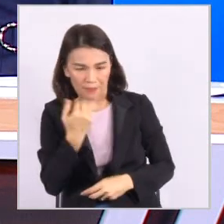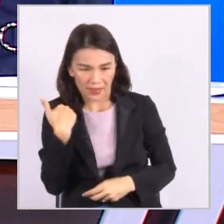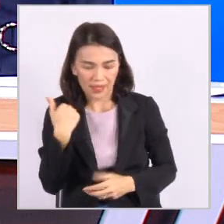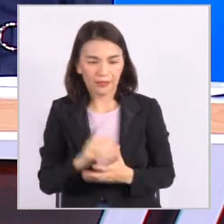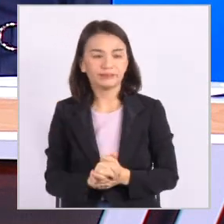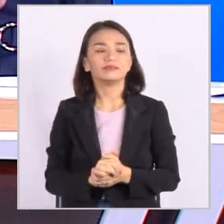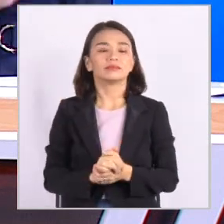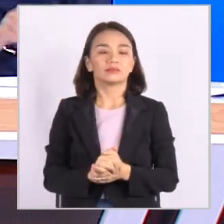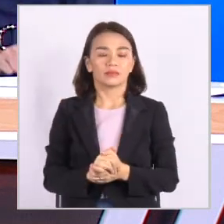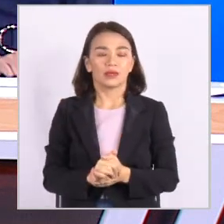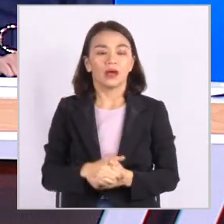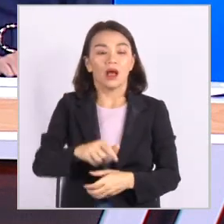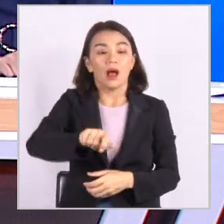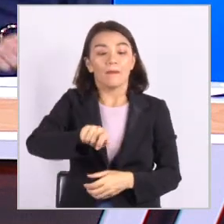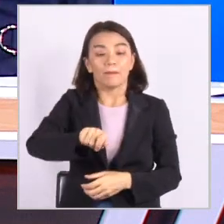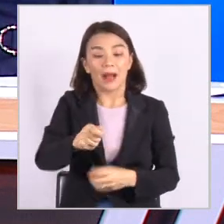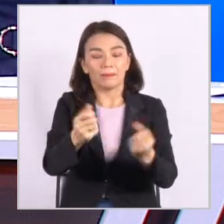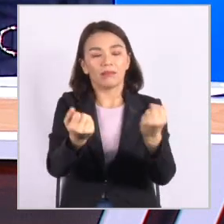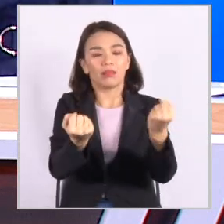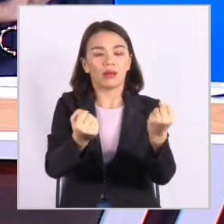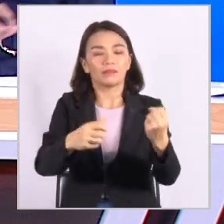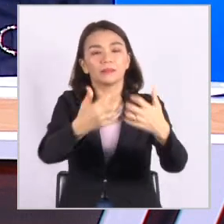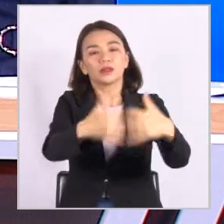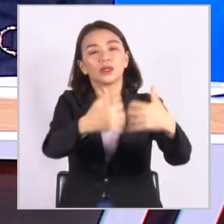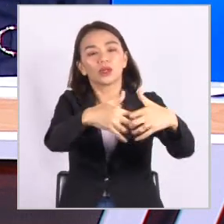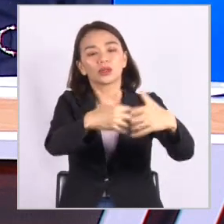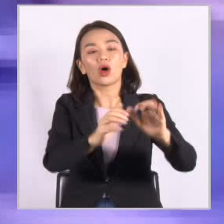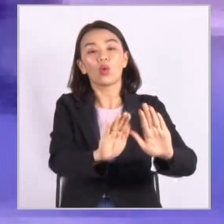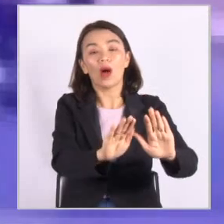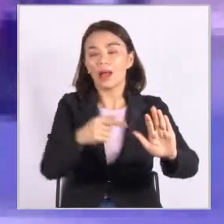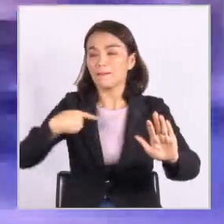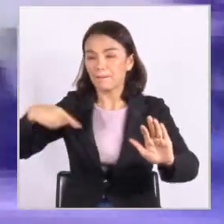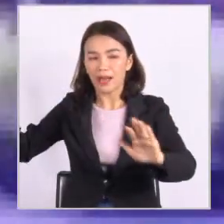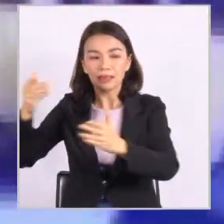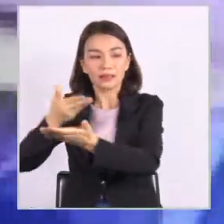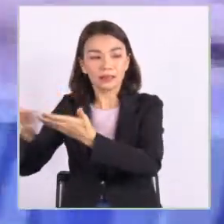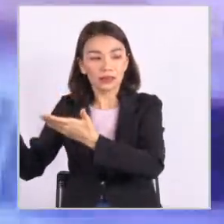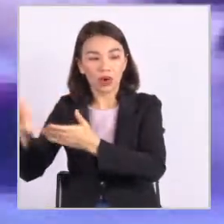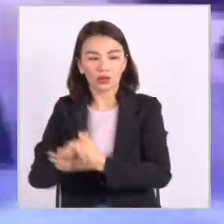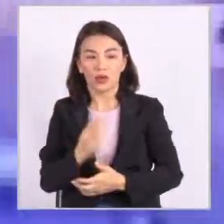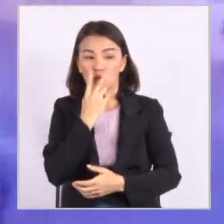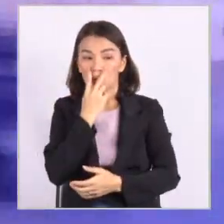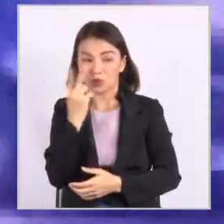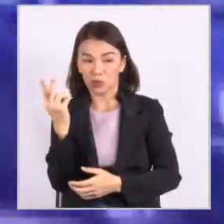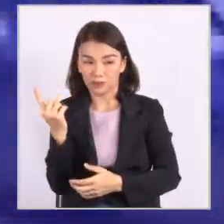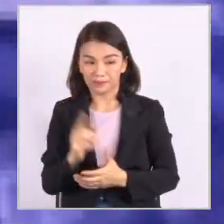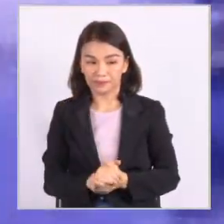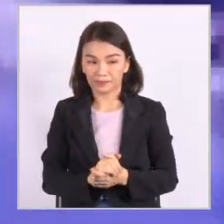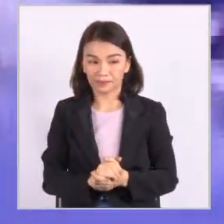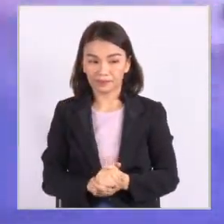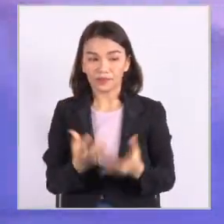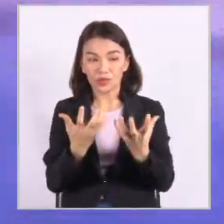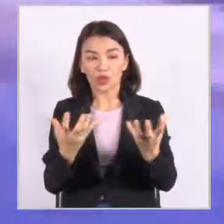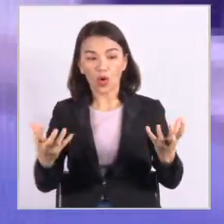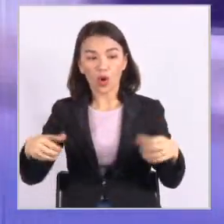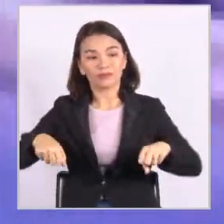เนี่ยสตาร์ทรถทิ้งเอาไว้และนี่นายคนนี้เนี่ยล่ะค่ะเดี๋ยวมีภาพจากกล้องวงจรปิดจะเห็นว่าเหมือนหอบข้าวหอบ